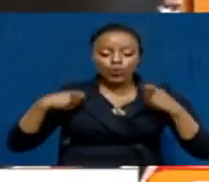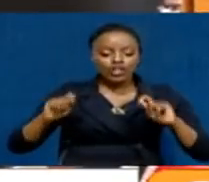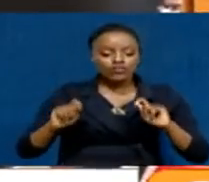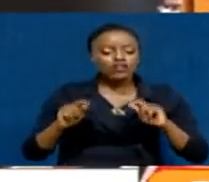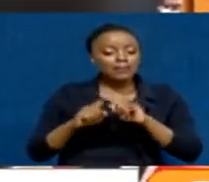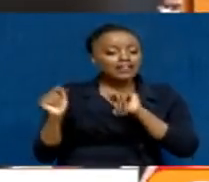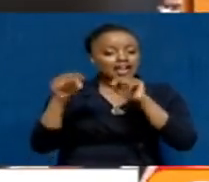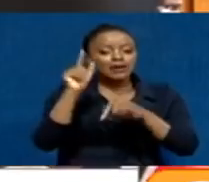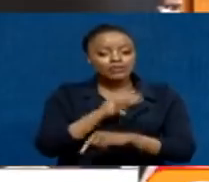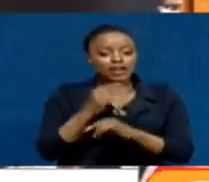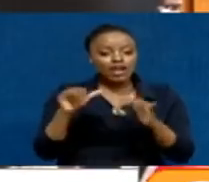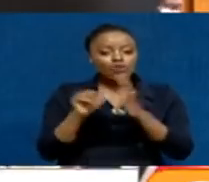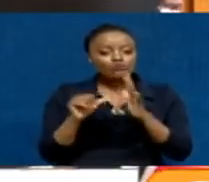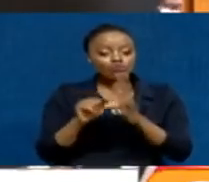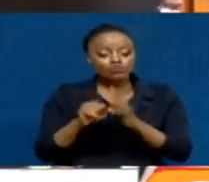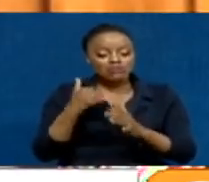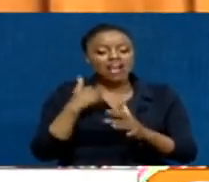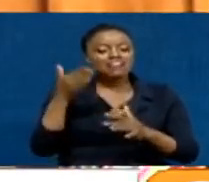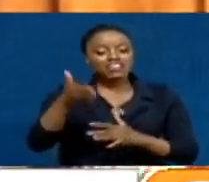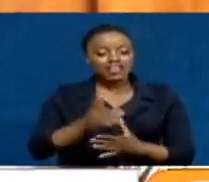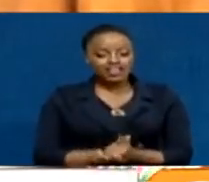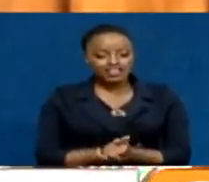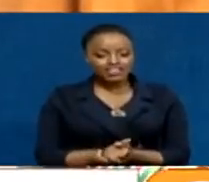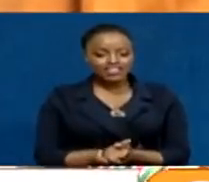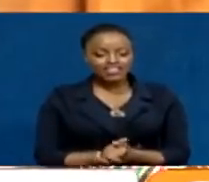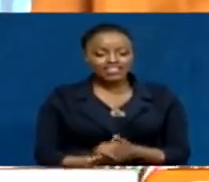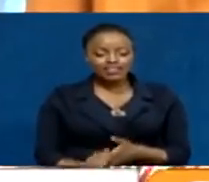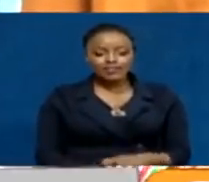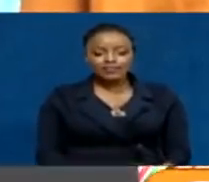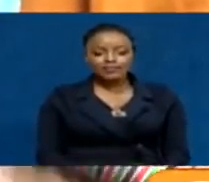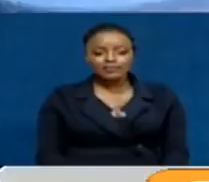anakuja. Kimeumana. Miriam Nyambura, Runinga ya Citizen.